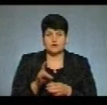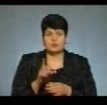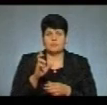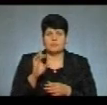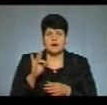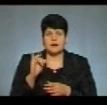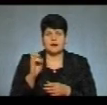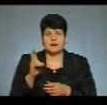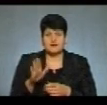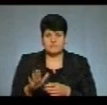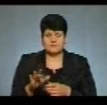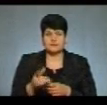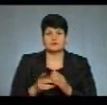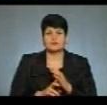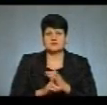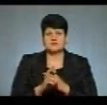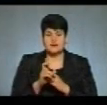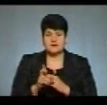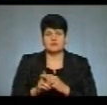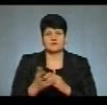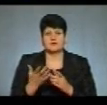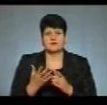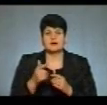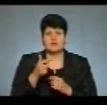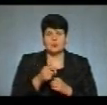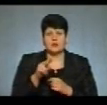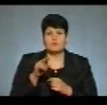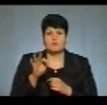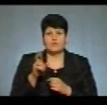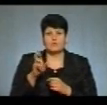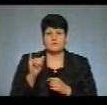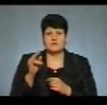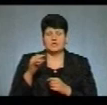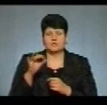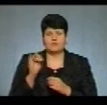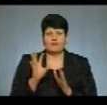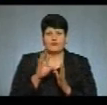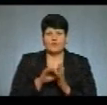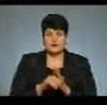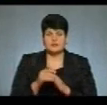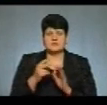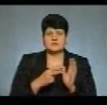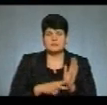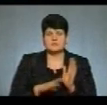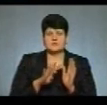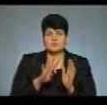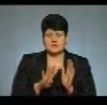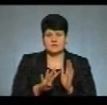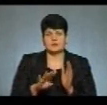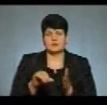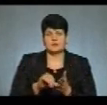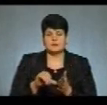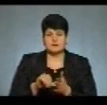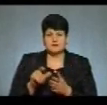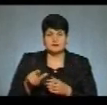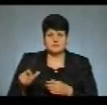Ігор Золотук. Він каже, до парафії храму Святого Великомученика Григорія Побідоносця входять 474 членів релігійної громади. З них